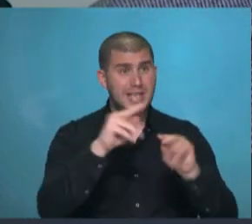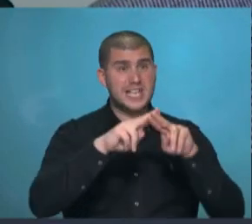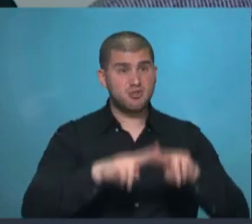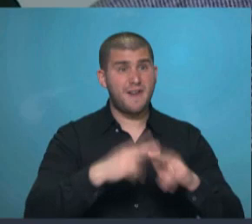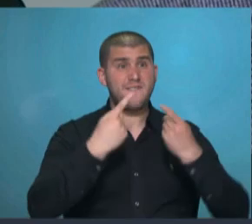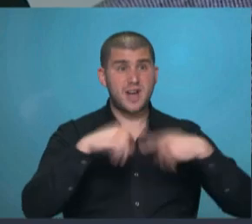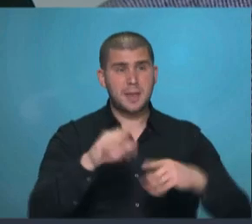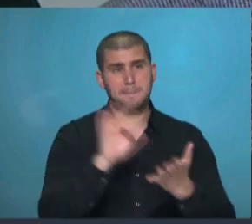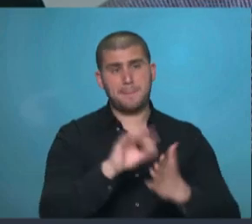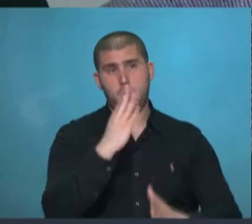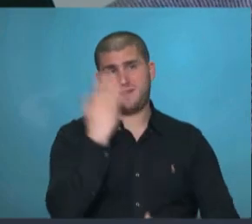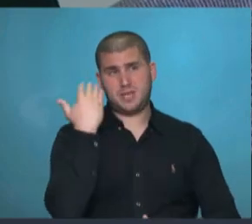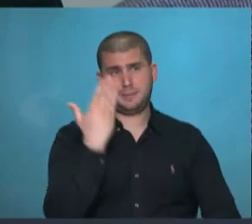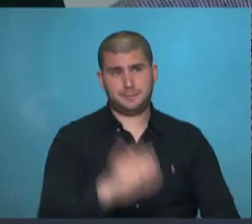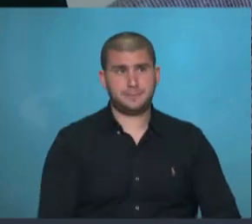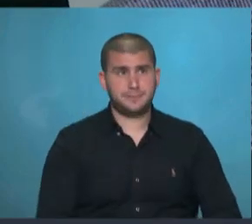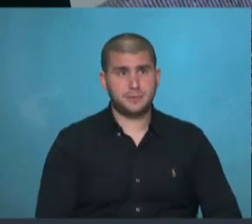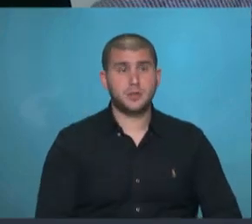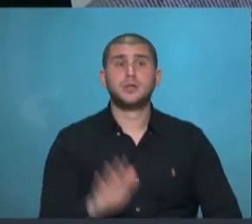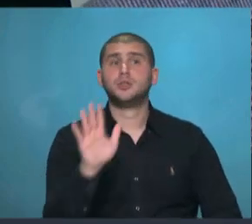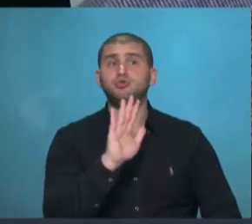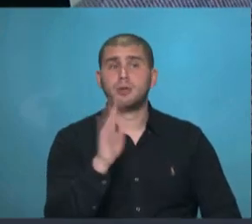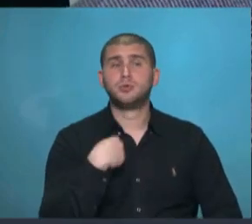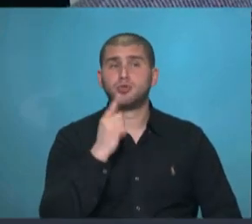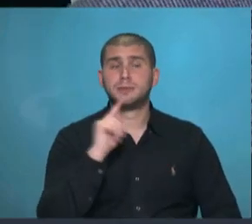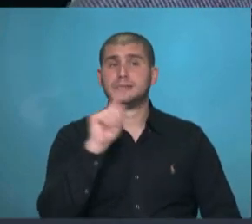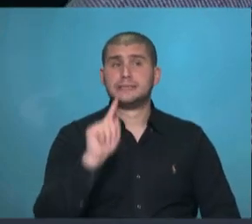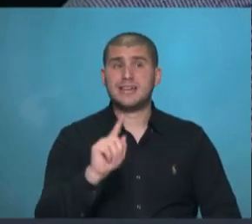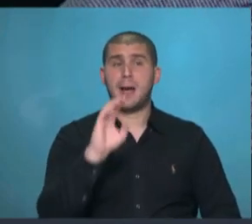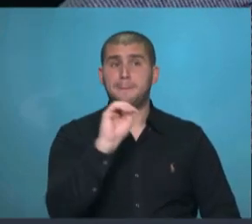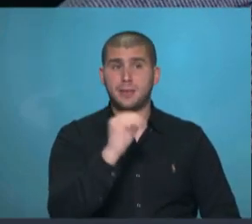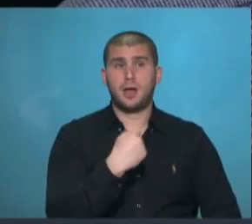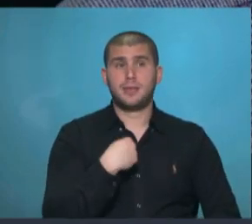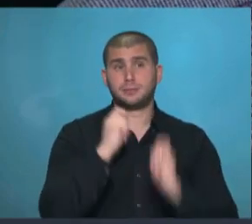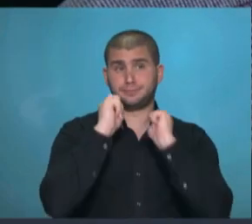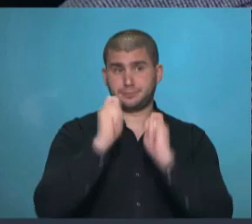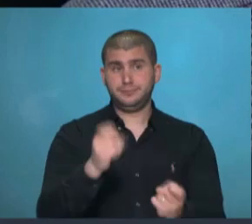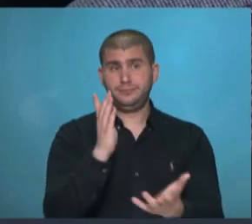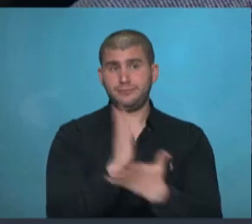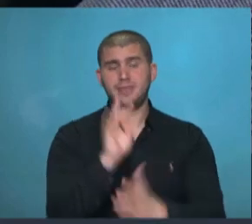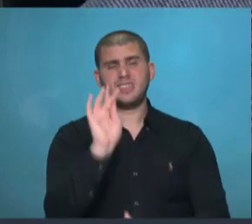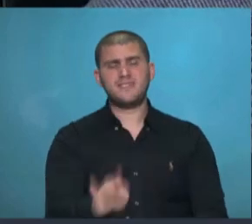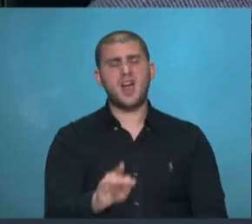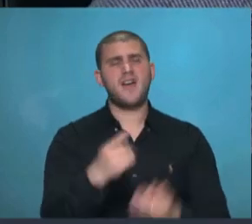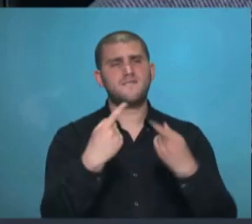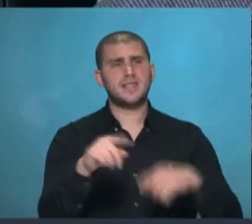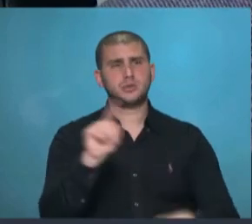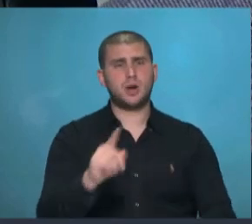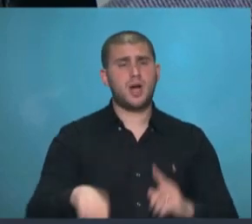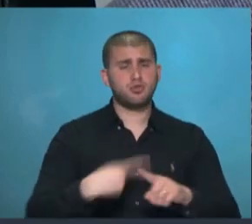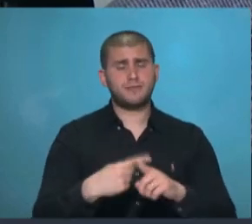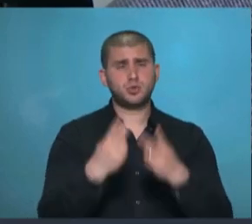לוועדה ביום רביעי שעבר. שלום, שמי זאב מלך נר. אני הגשתי תביעה לוועדת זוהר ולא קיבלתי